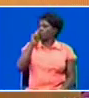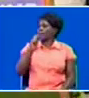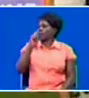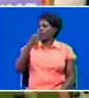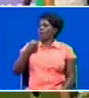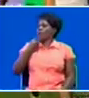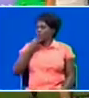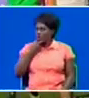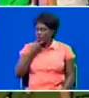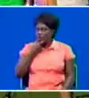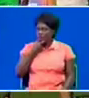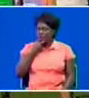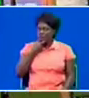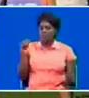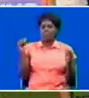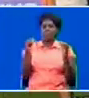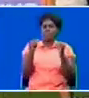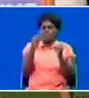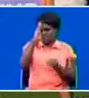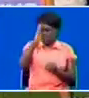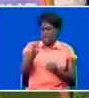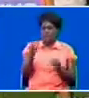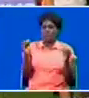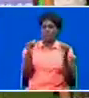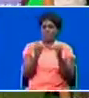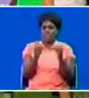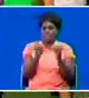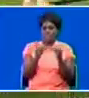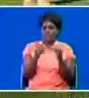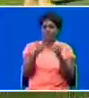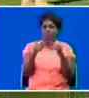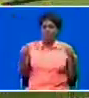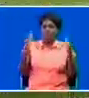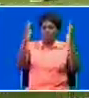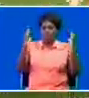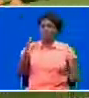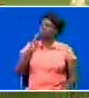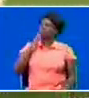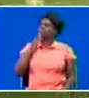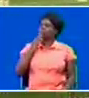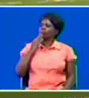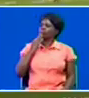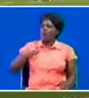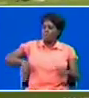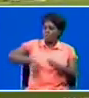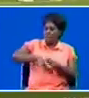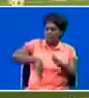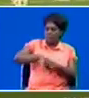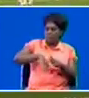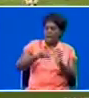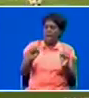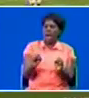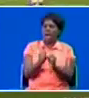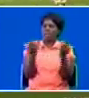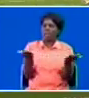Gor Mahia itakuwa ikijitosa uwanjani siku ya Jumapili dhidi ya mahasimu wao AFC Leopards kwenye debi ya mashemeji ambayo